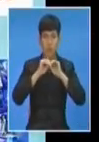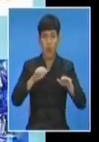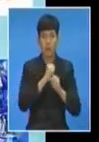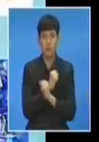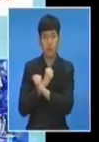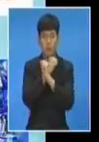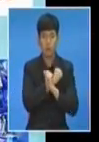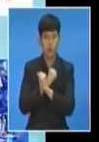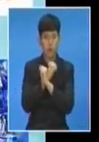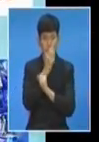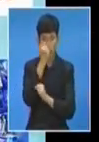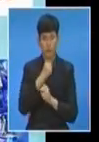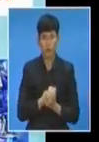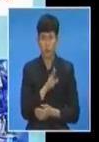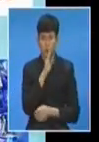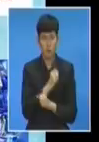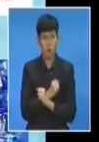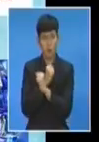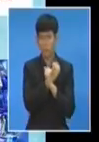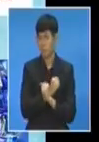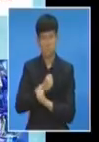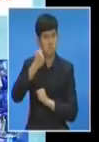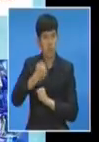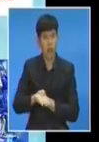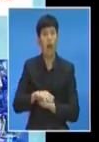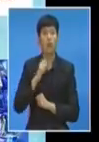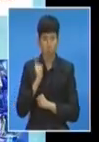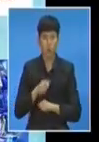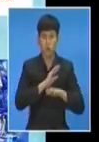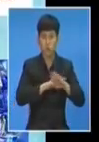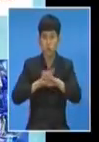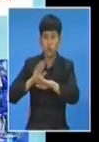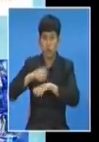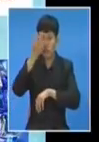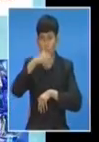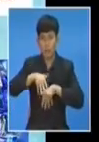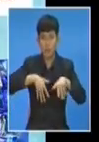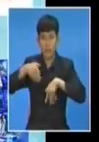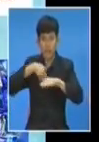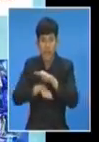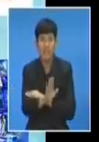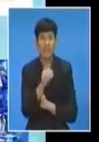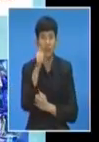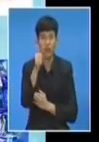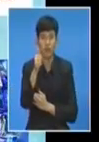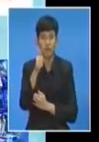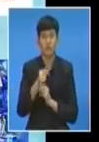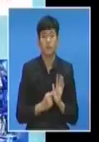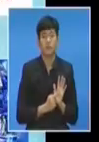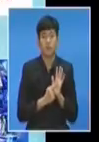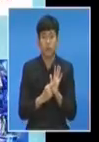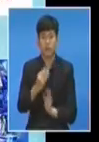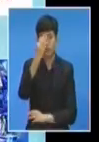เหตุป้องกันไม่ได้ก็ต้องให้ประชาชนรู้ล่วงหน้าเขาจะได้หลบทันผมให้ดูตัวอย่างครับประเทศ